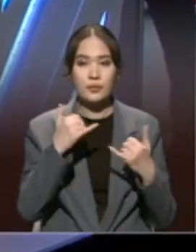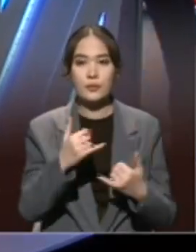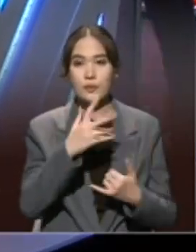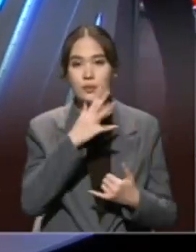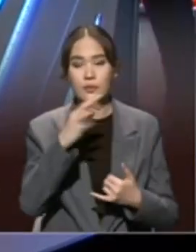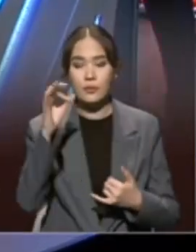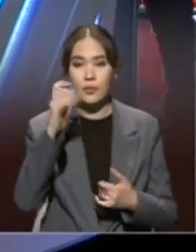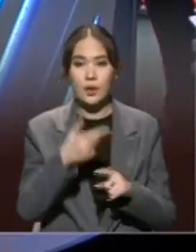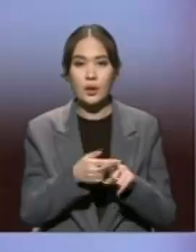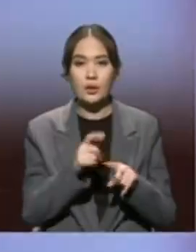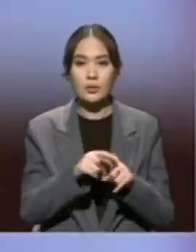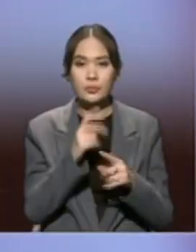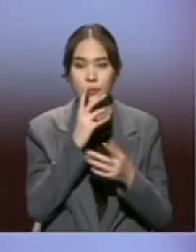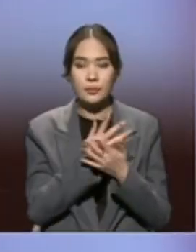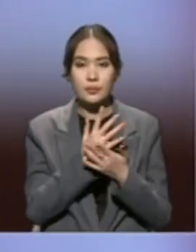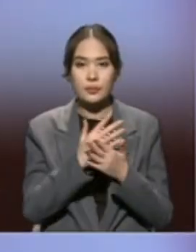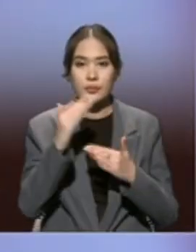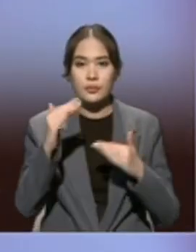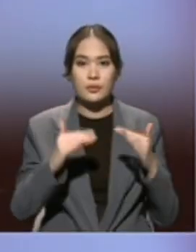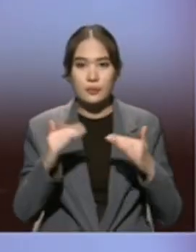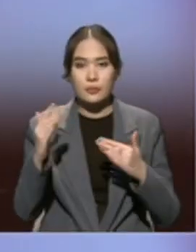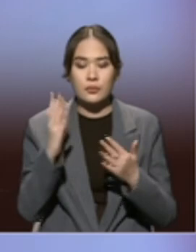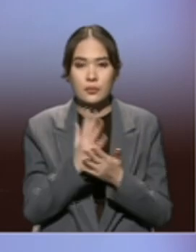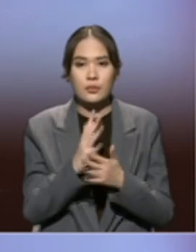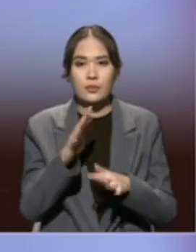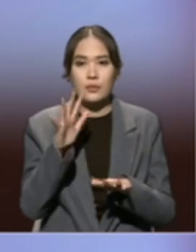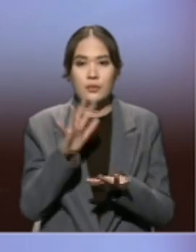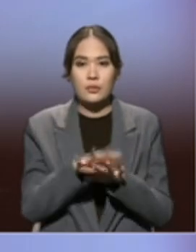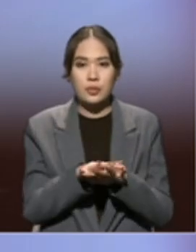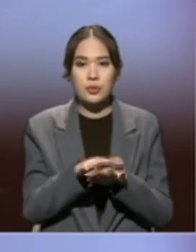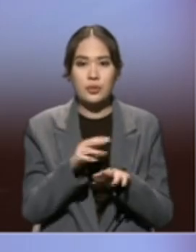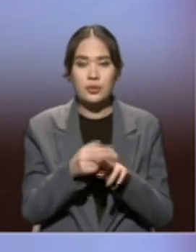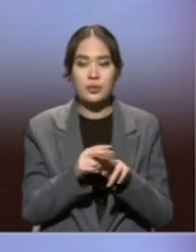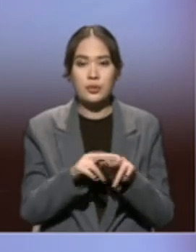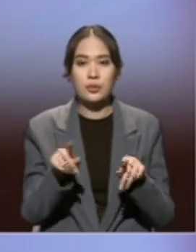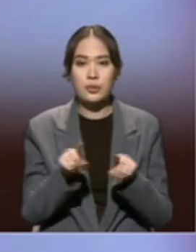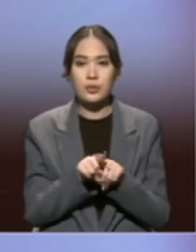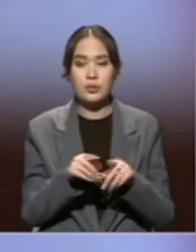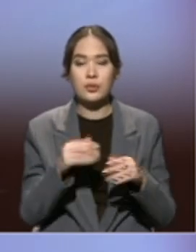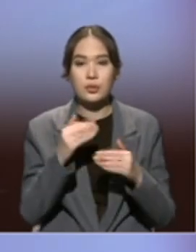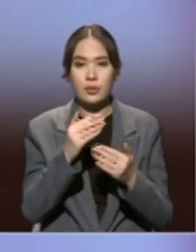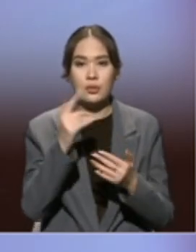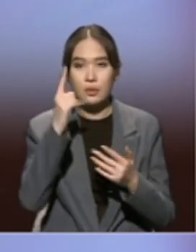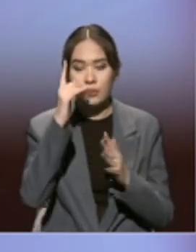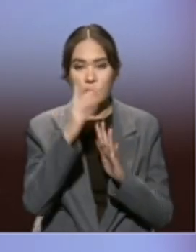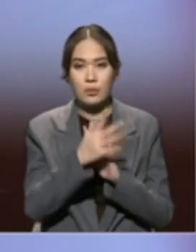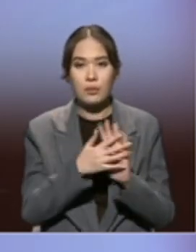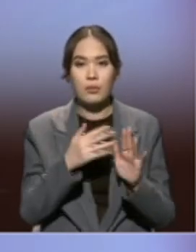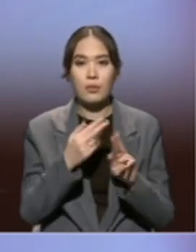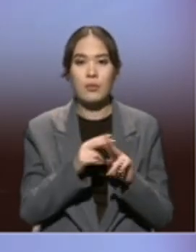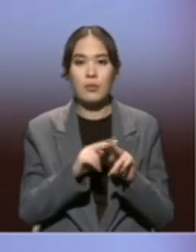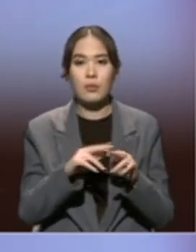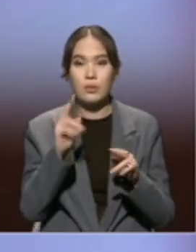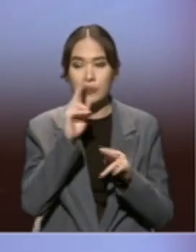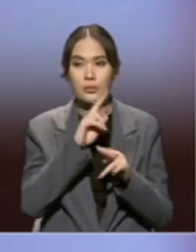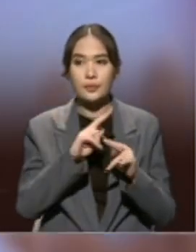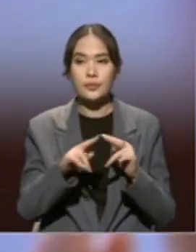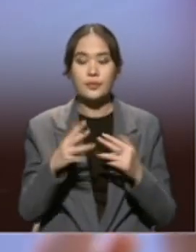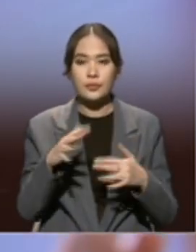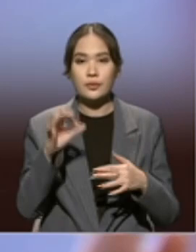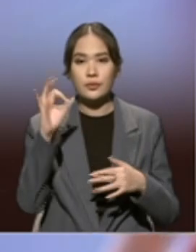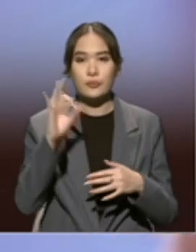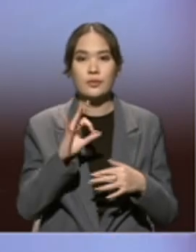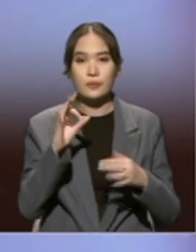мысалға өте жақсы көрсеткіштер бар. Банктер түсініп отыр. Оларға жаңағыдай мынау қайта қаржылану ставкасы жоғарылаған сайын пайызды